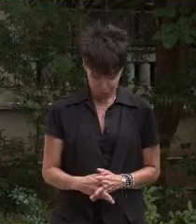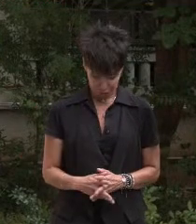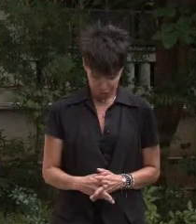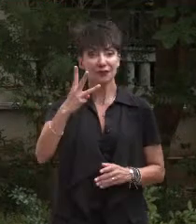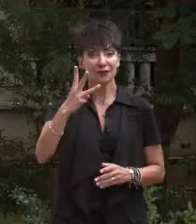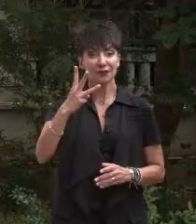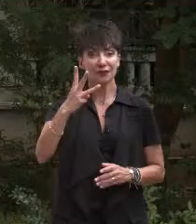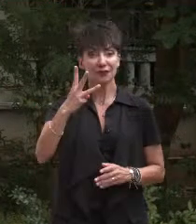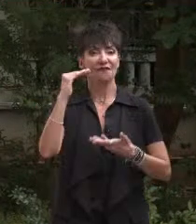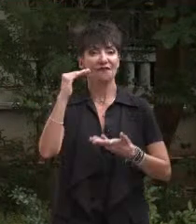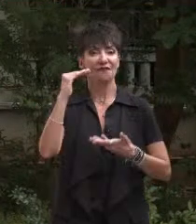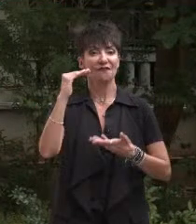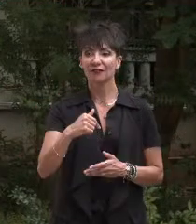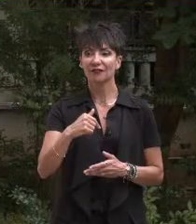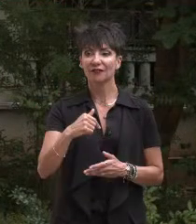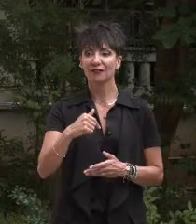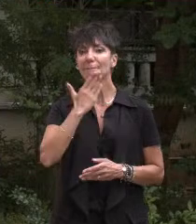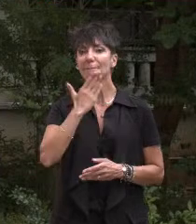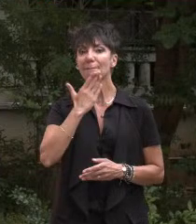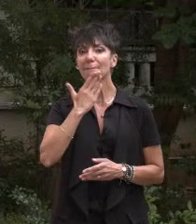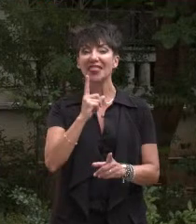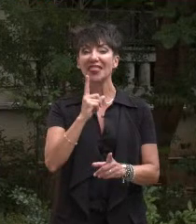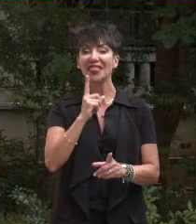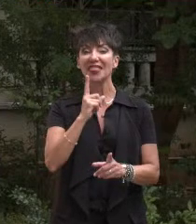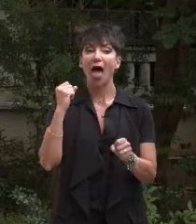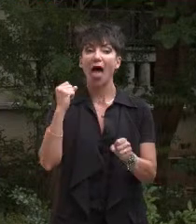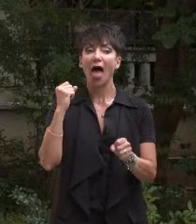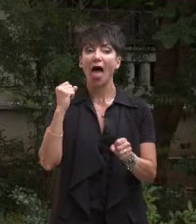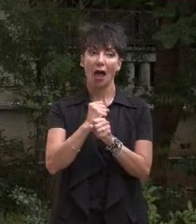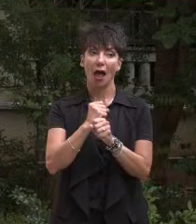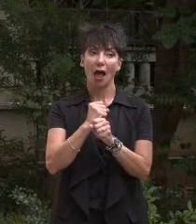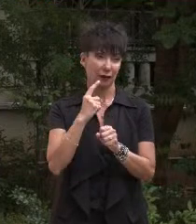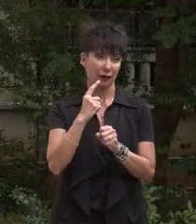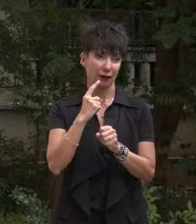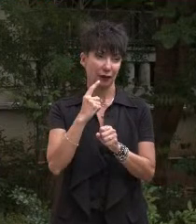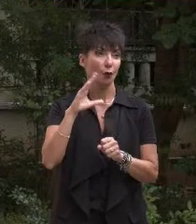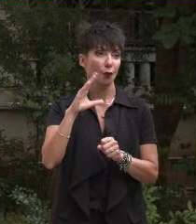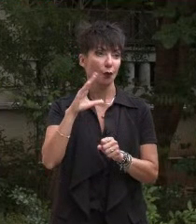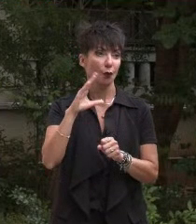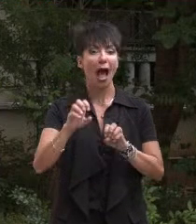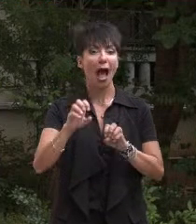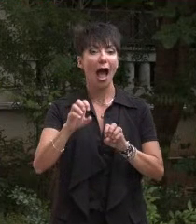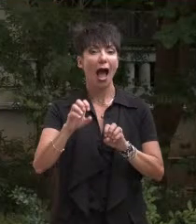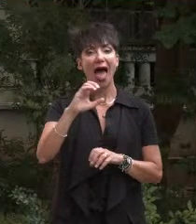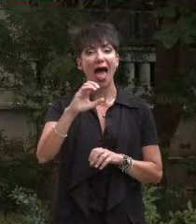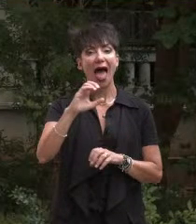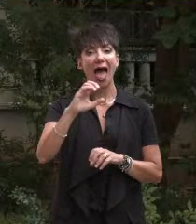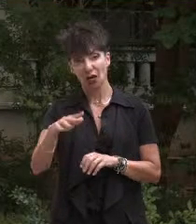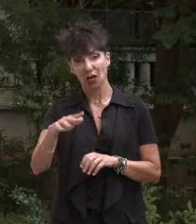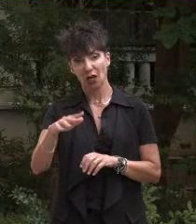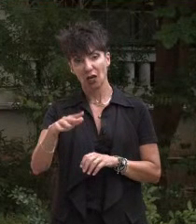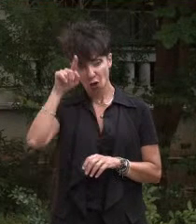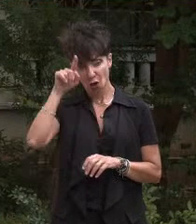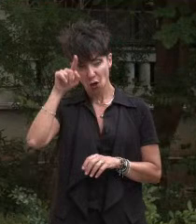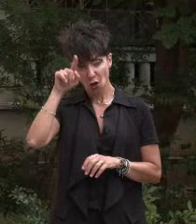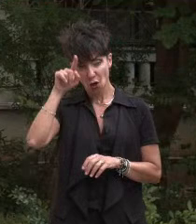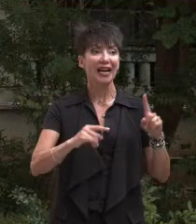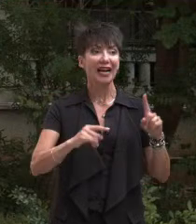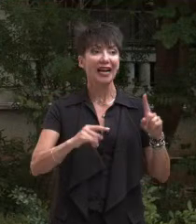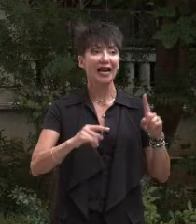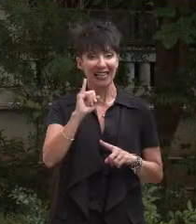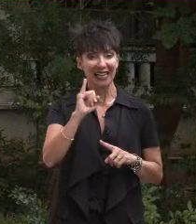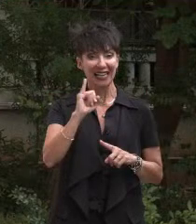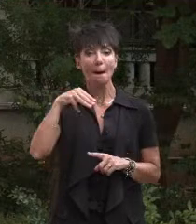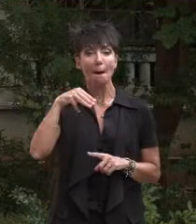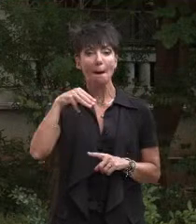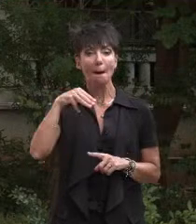βραβείο απονέμεται στα έργα που δημιούργησαν οι μαθητές του Ειδικού Επαγγελματικού Εργαστηρίου Εκπαίδευσης και Κατάρτισης του ΕΕΚ Ρόδου, Χαζίζη Ντρίτα και